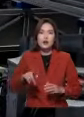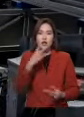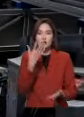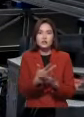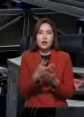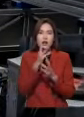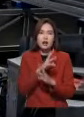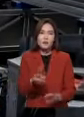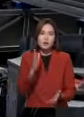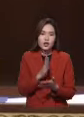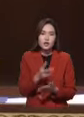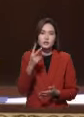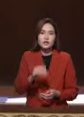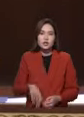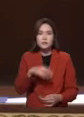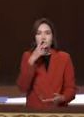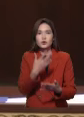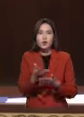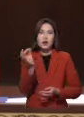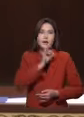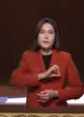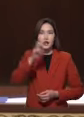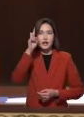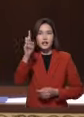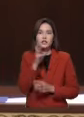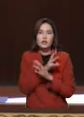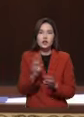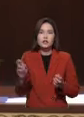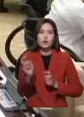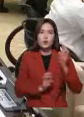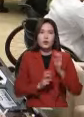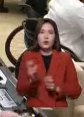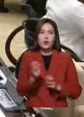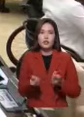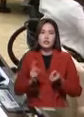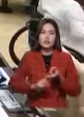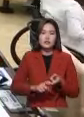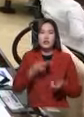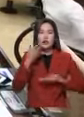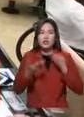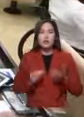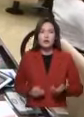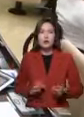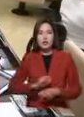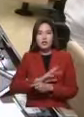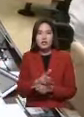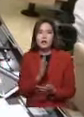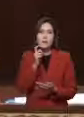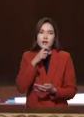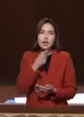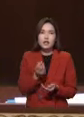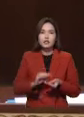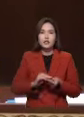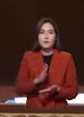атап өткендей, жаңа экономикалық бағдар еліміздің қуатты өнеркәсіптік негізін қалап, ішкі сұранысты толық қамтамасыз ететін экономика қалыптастыруды